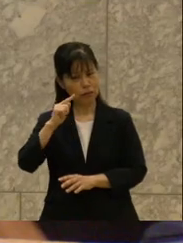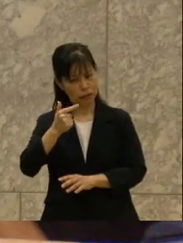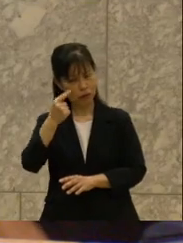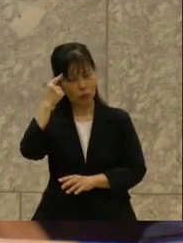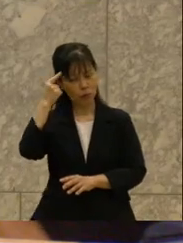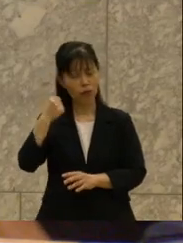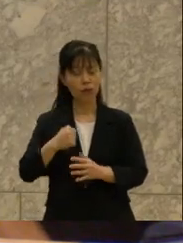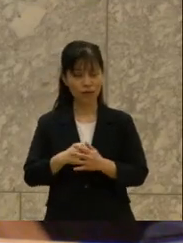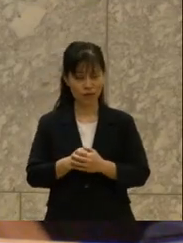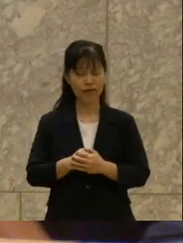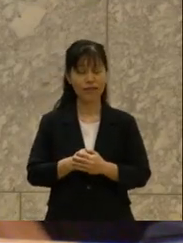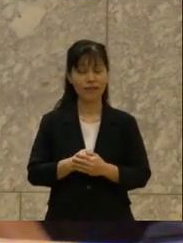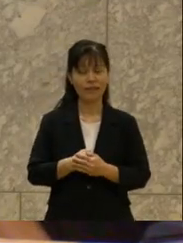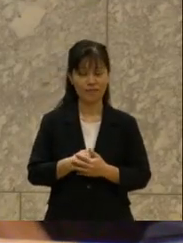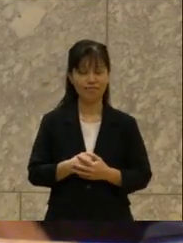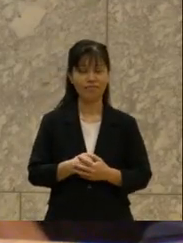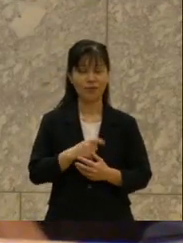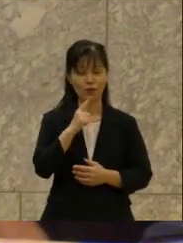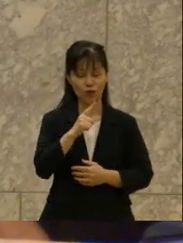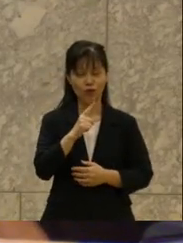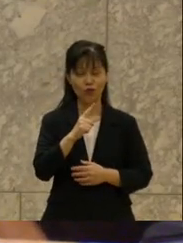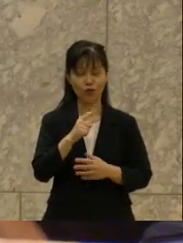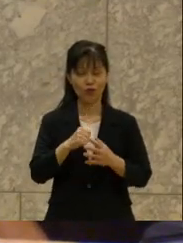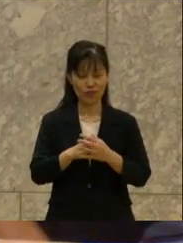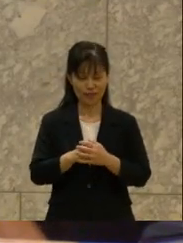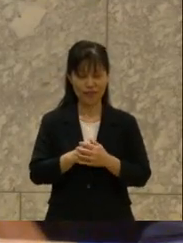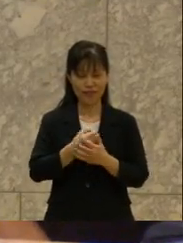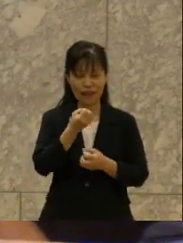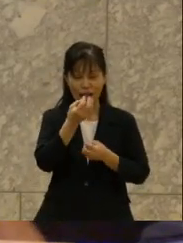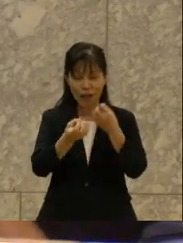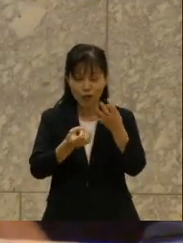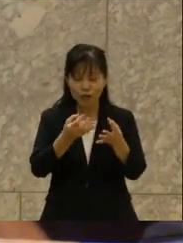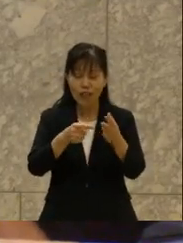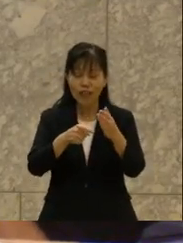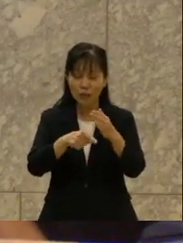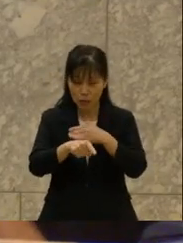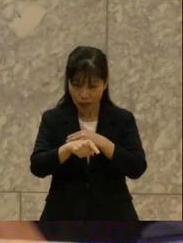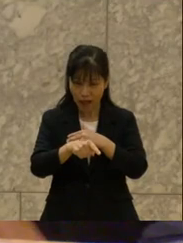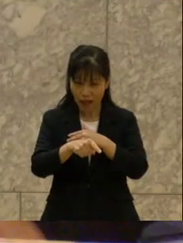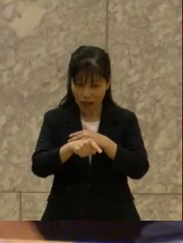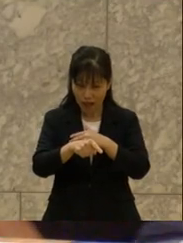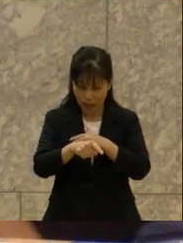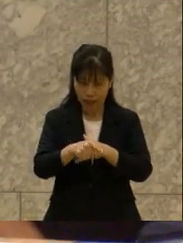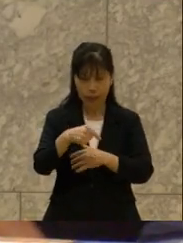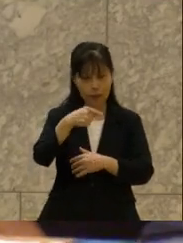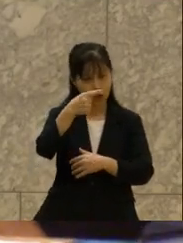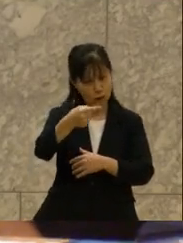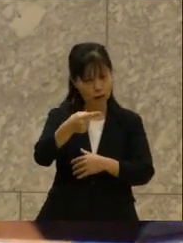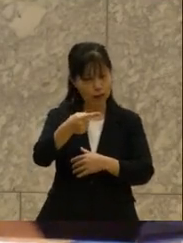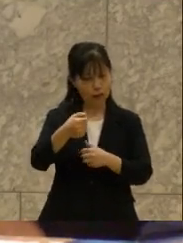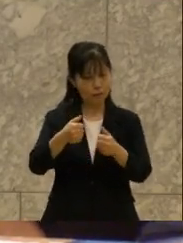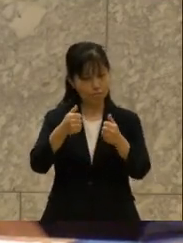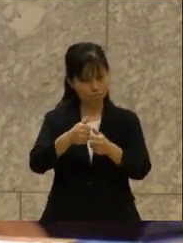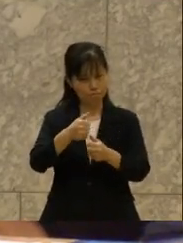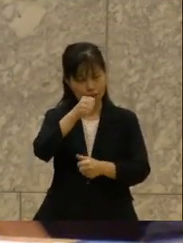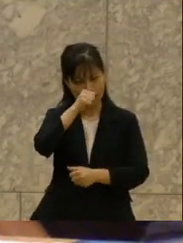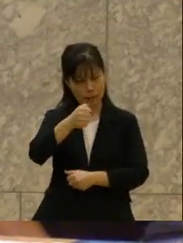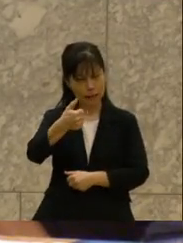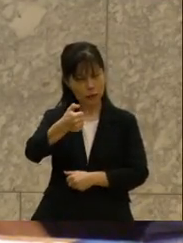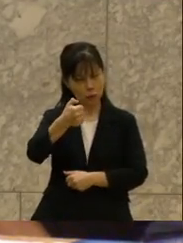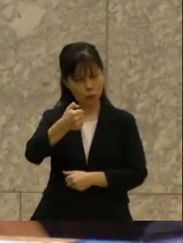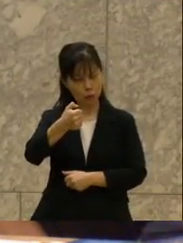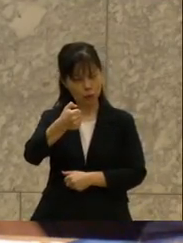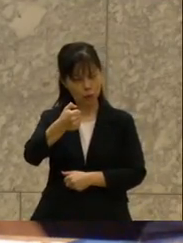結構あったので履けるこれはちょっと吹っ切れていけるんちゃうかなっていう